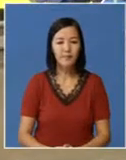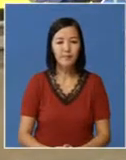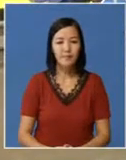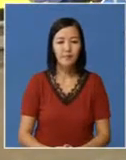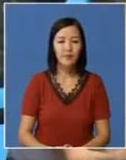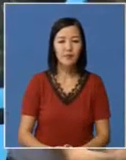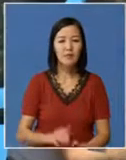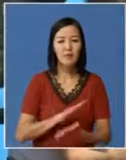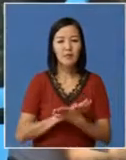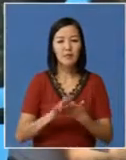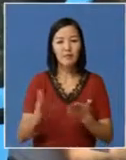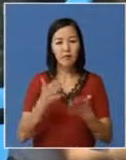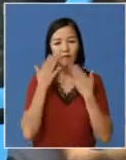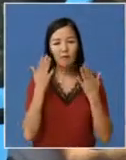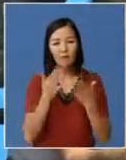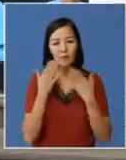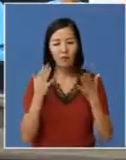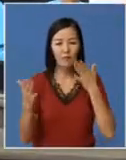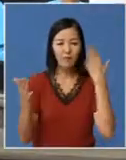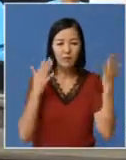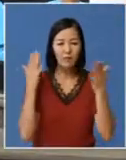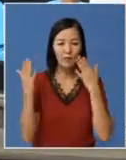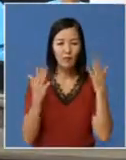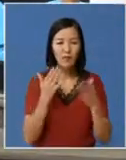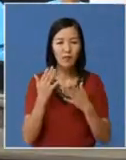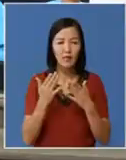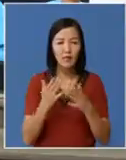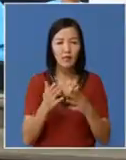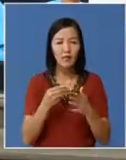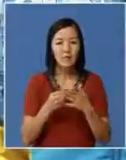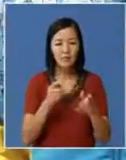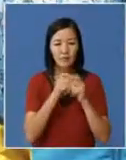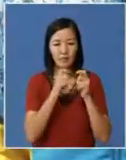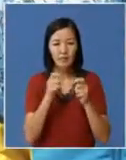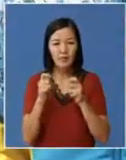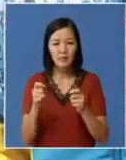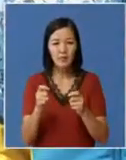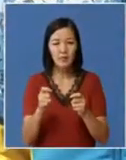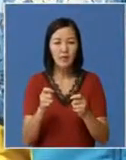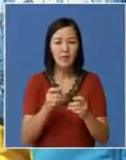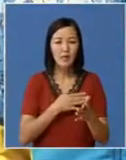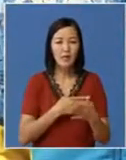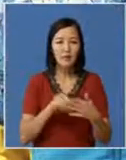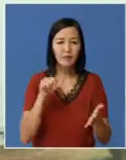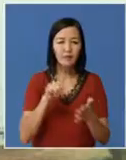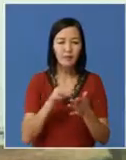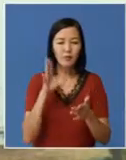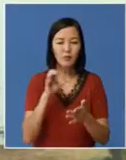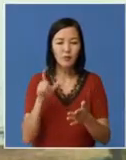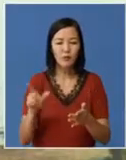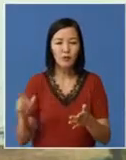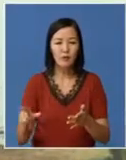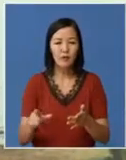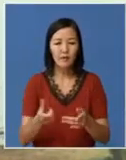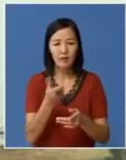Свежий воздух, веселые болельщики и ценные призы. Приятный стимул для участия в состязаниях. Свыше 500 человек пришли